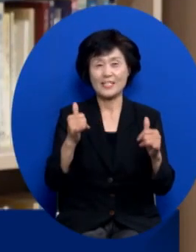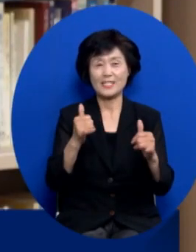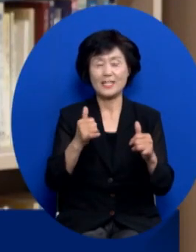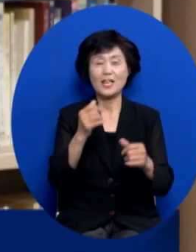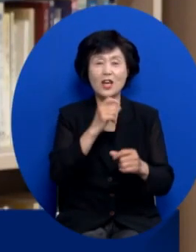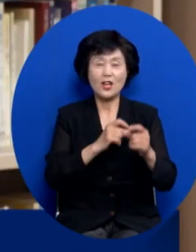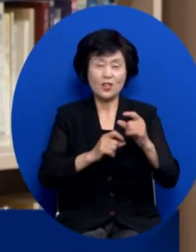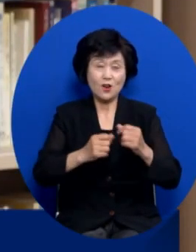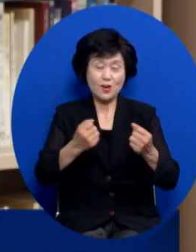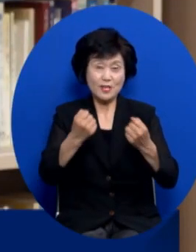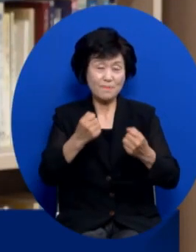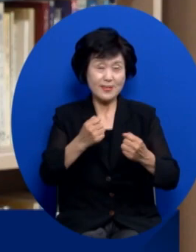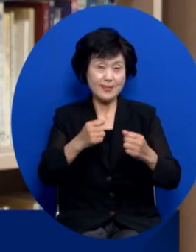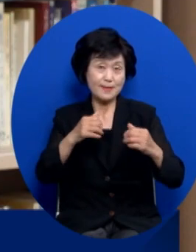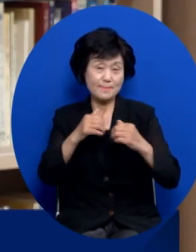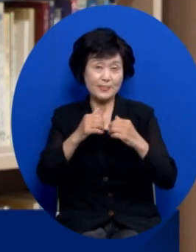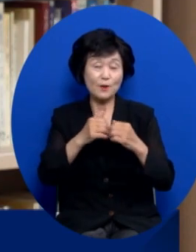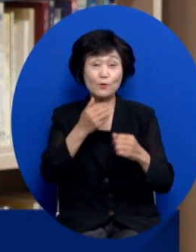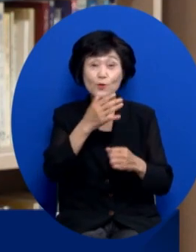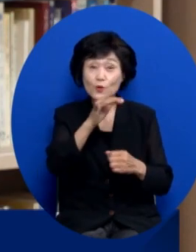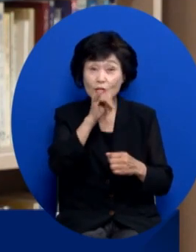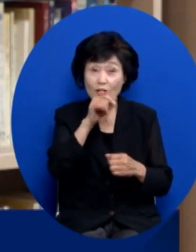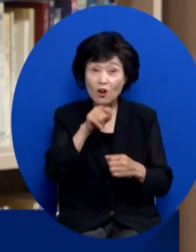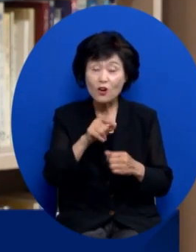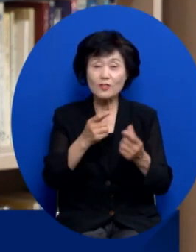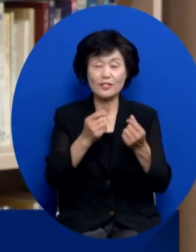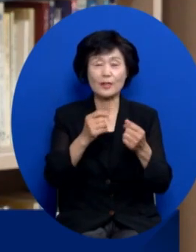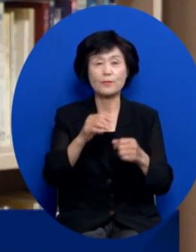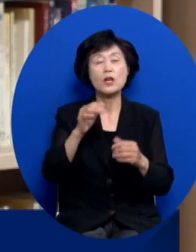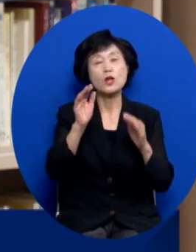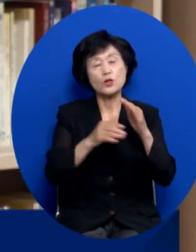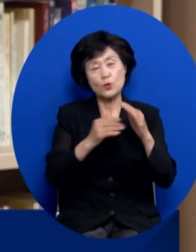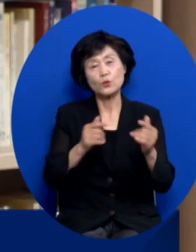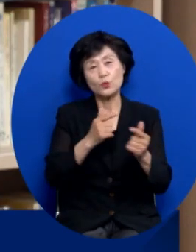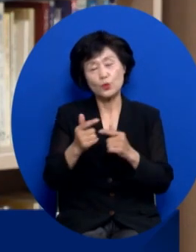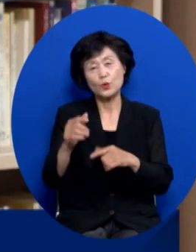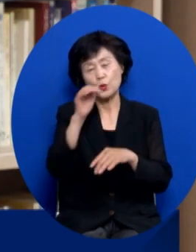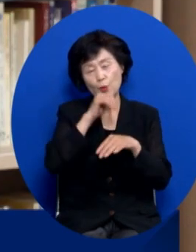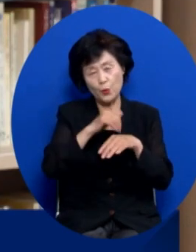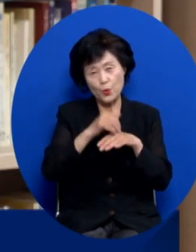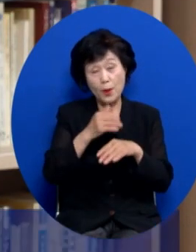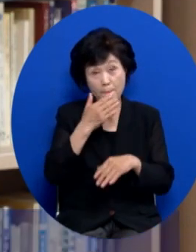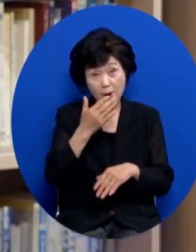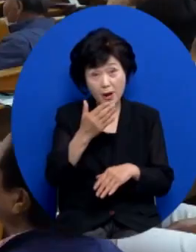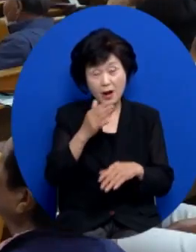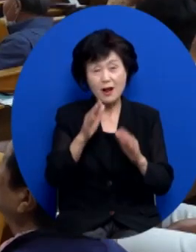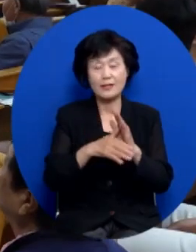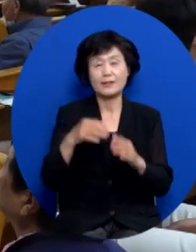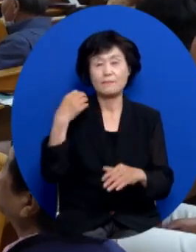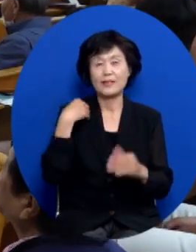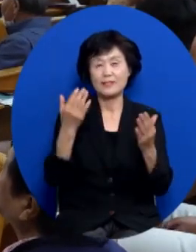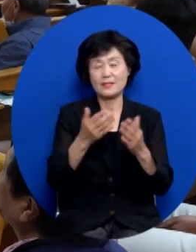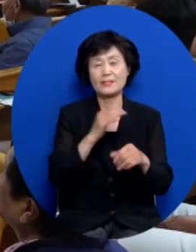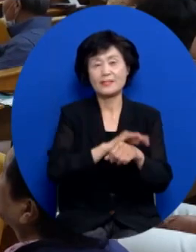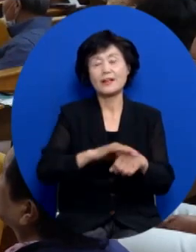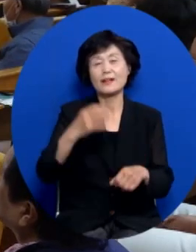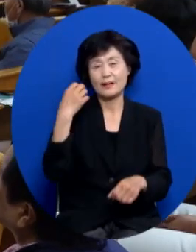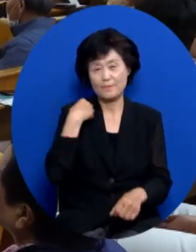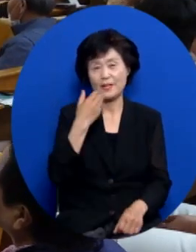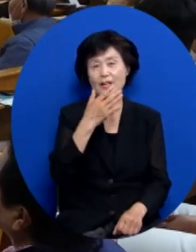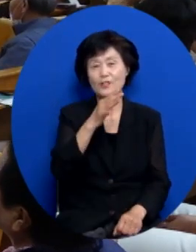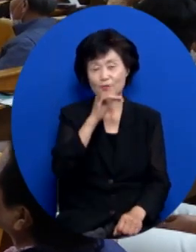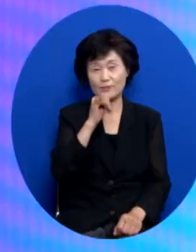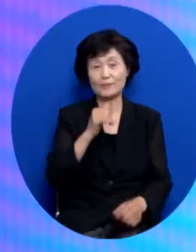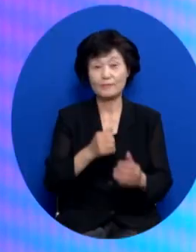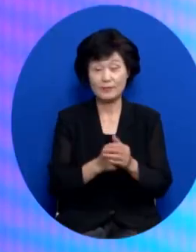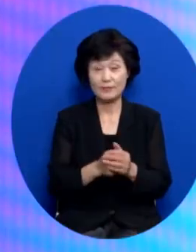이렇게 나가 싸울 수 있듯이 성도도 훈련되어야 맡은 사역을 잘 감당할 수 있기 때문에 평신도를 사역의